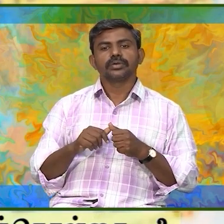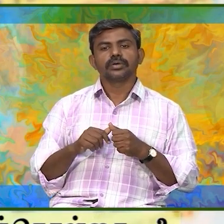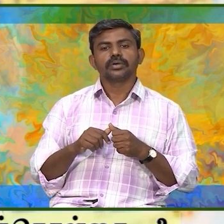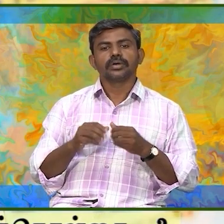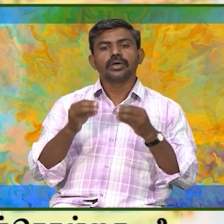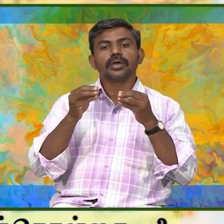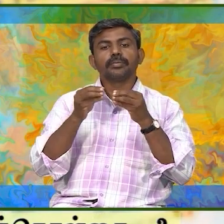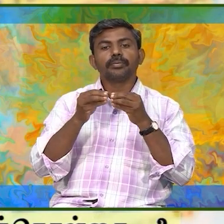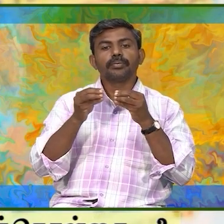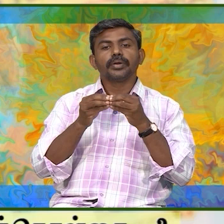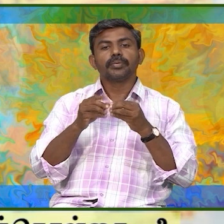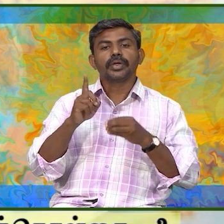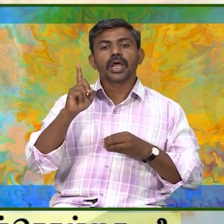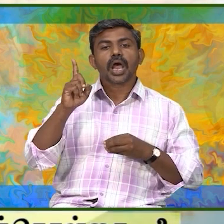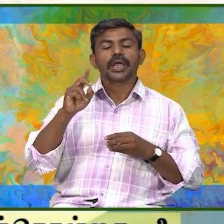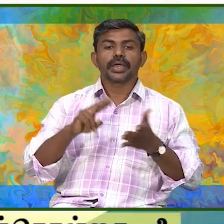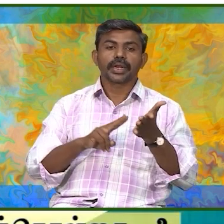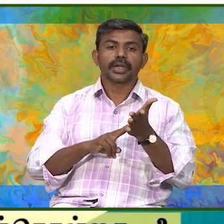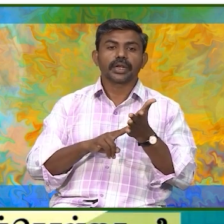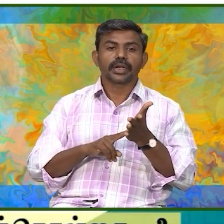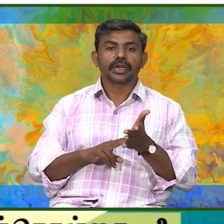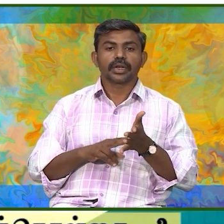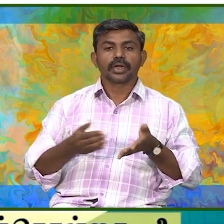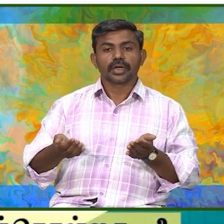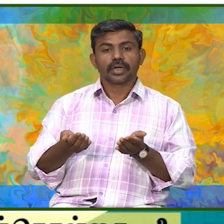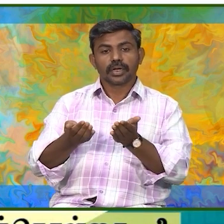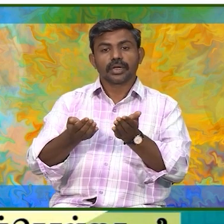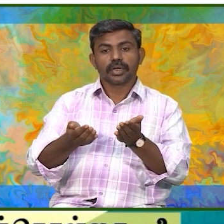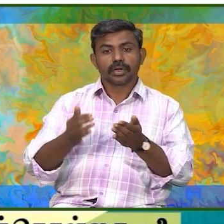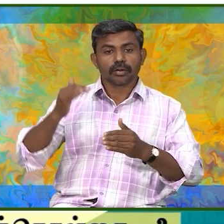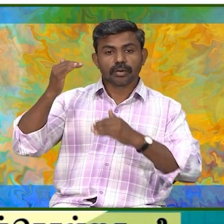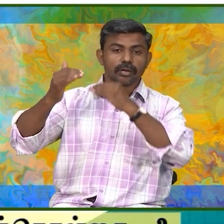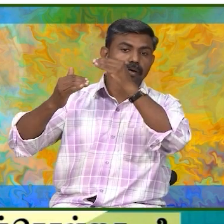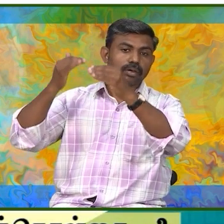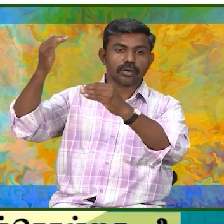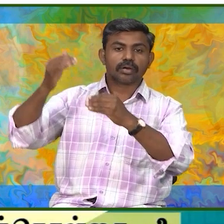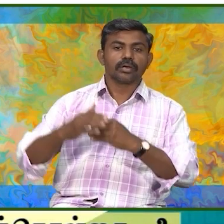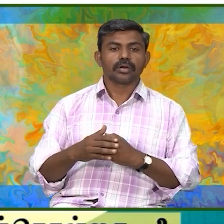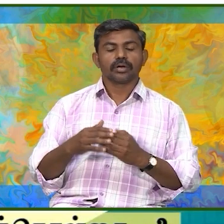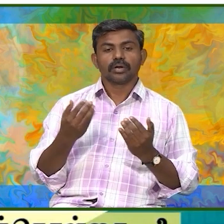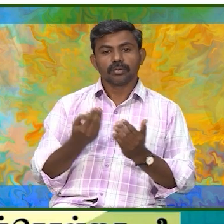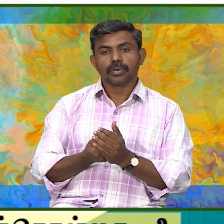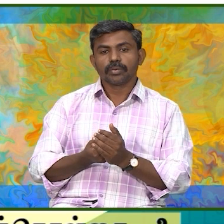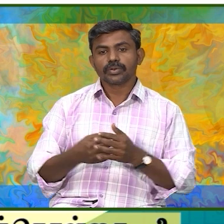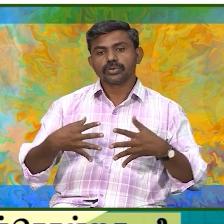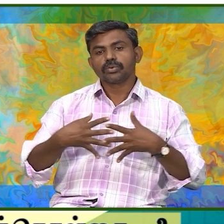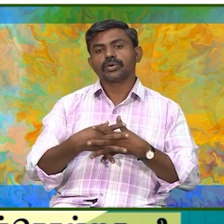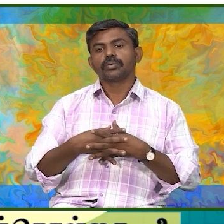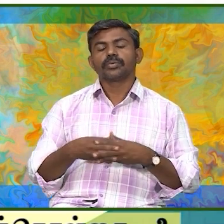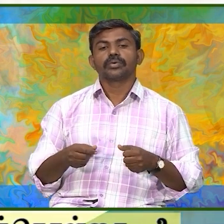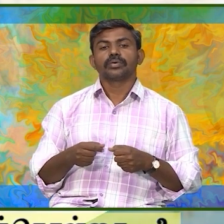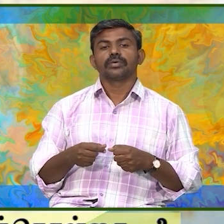பார்த்தீங்கன்னா பிபிஐஎன், பயணிகள் சரக்கு மற்றும் எரிசக்தி மேம்பாட்டு ஆகியவற்றின் பரிமாற்றத்தின் கூட்டமைப்பு.